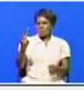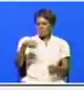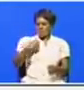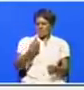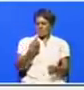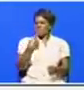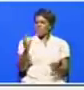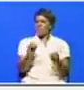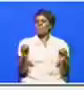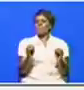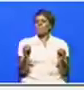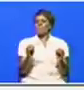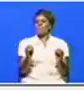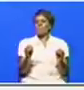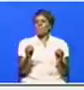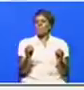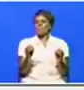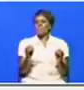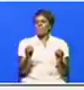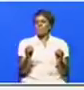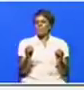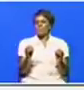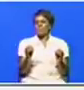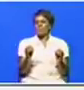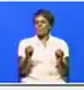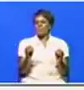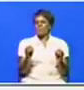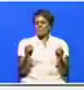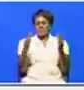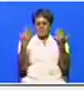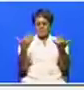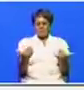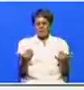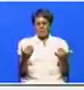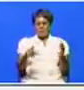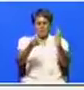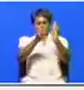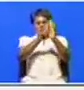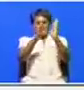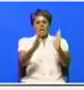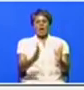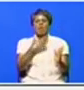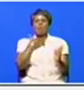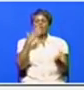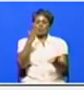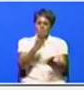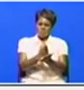sisi, kati ya 28 na 32. Sasa sisi wanasheria, unapotaka